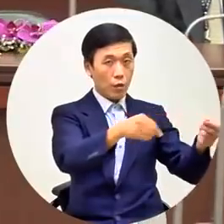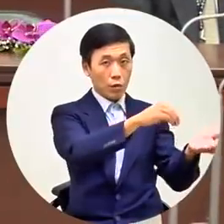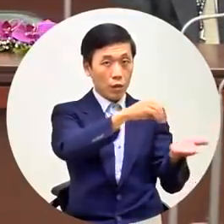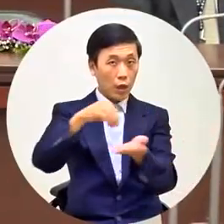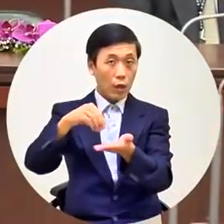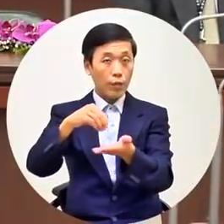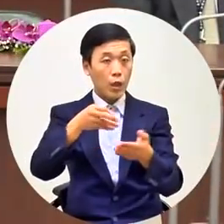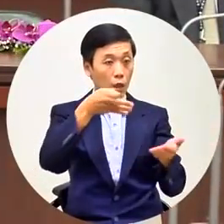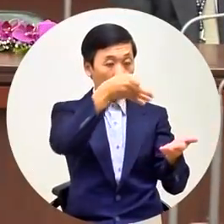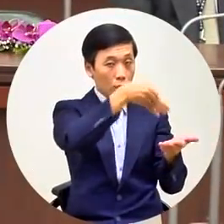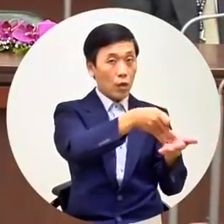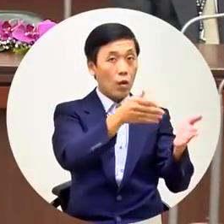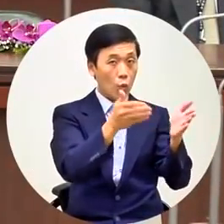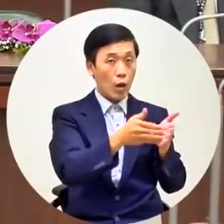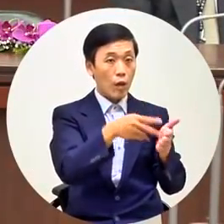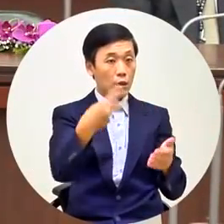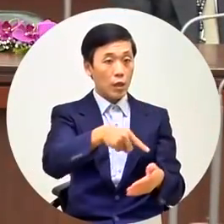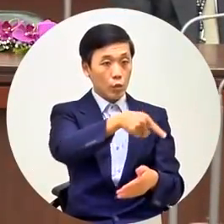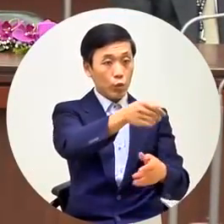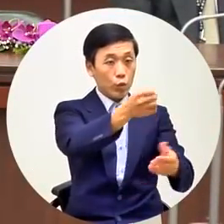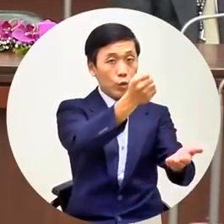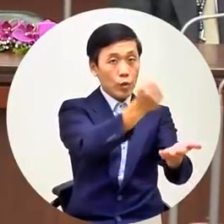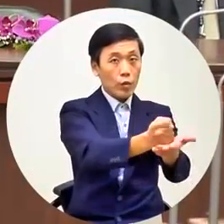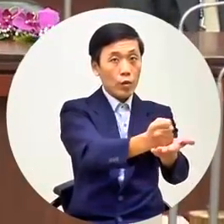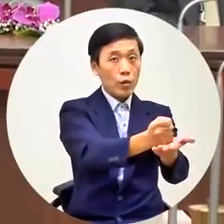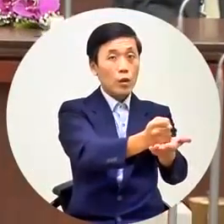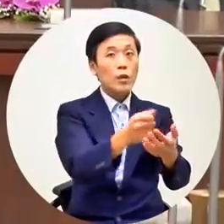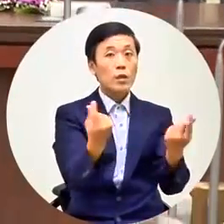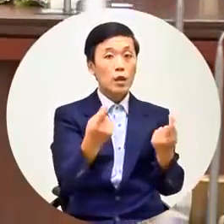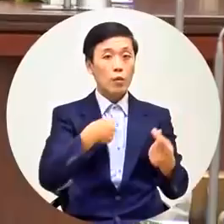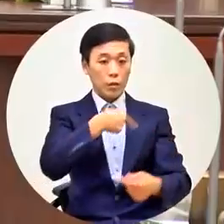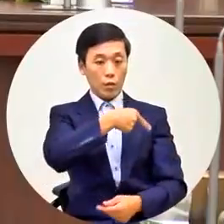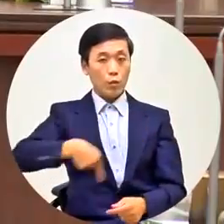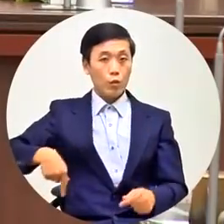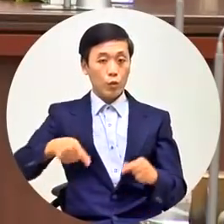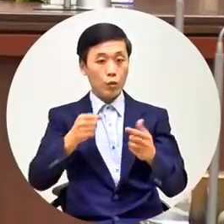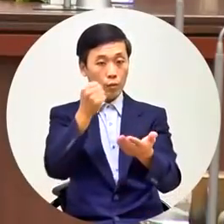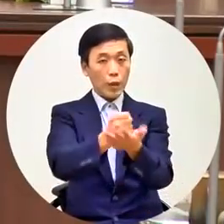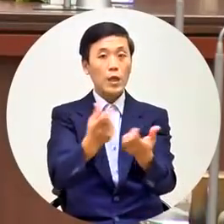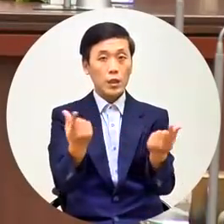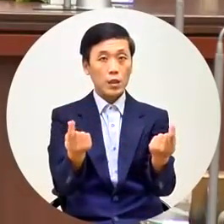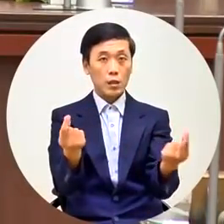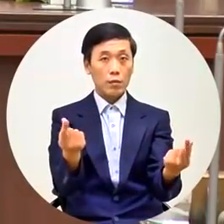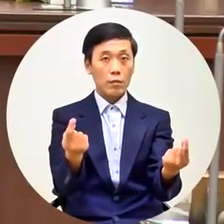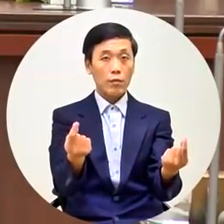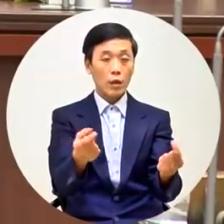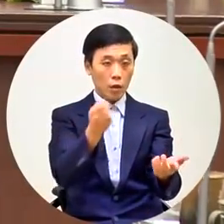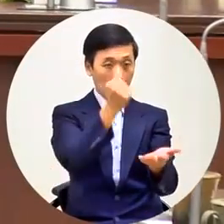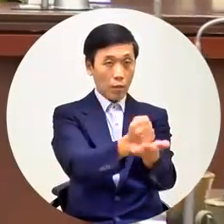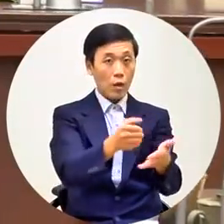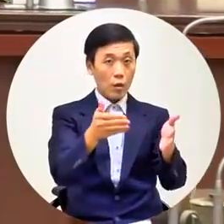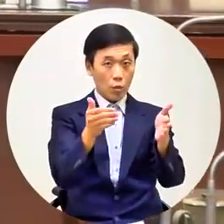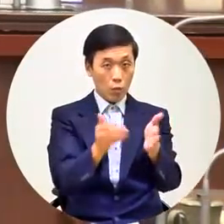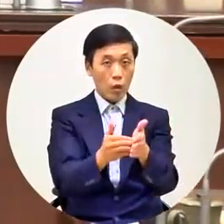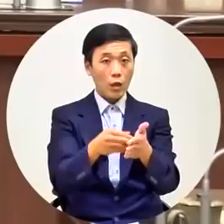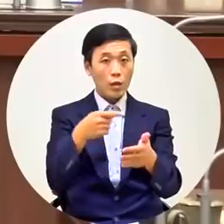一个戳记，哦，那个戳记就跟我们选举的选举票是一样的。盖完之后，再到我们的那个投票轨这一边把它